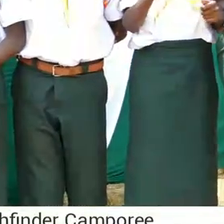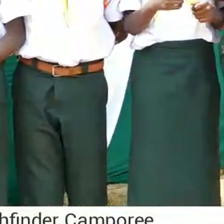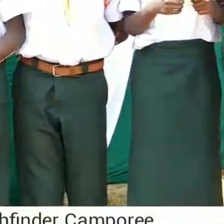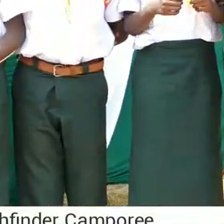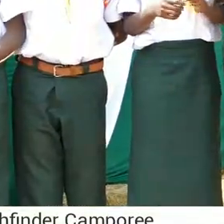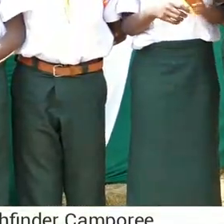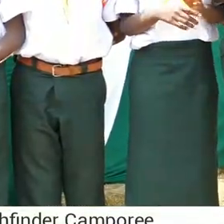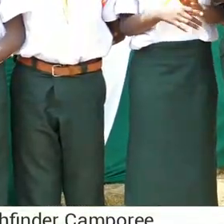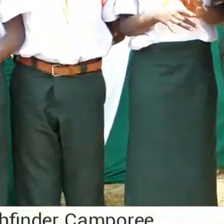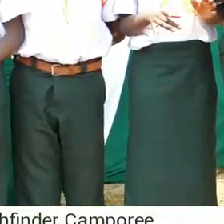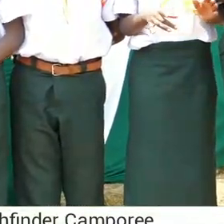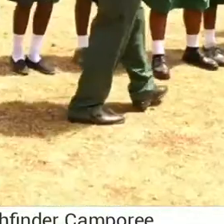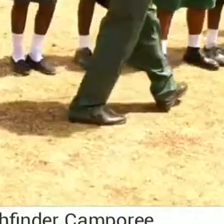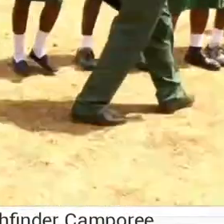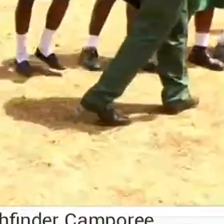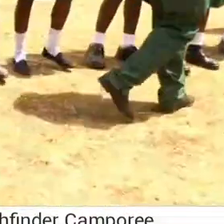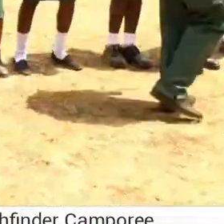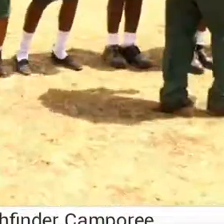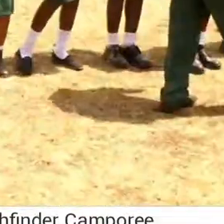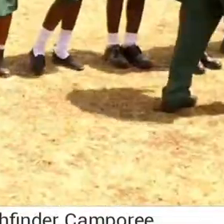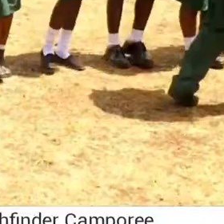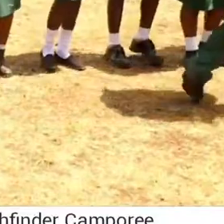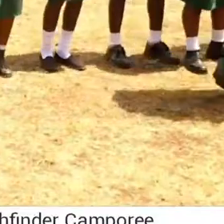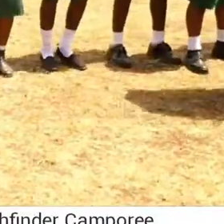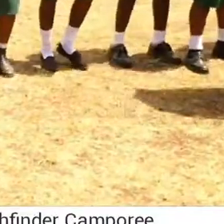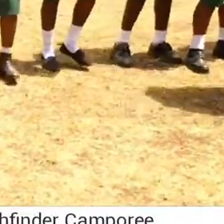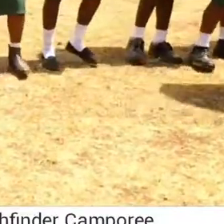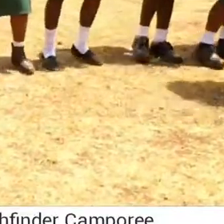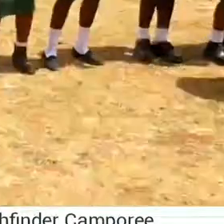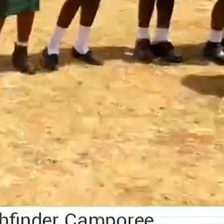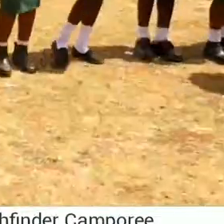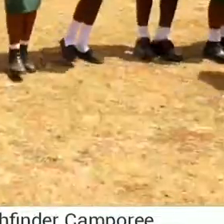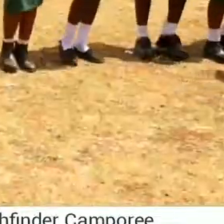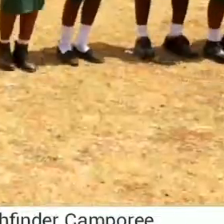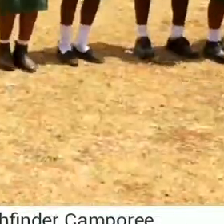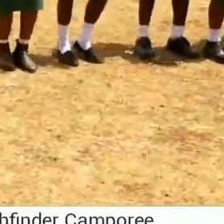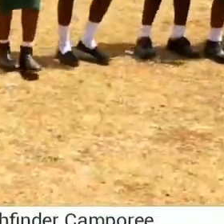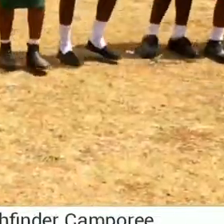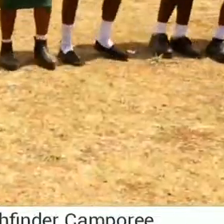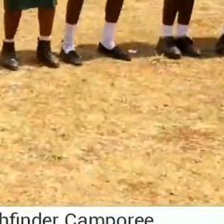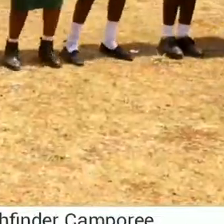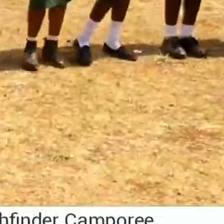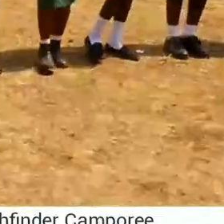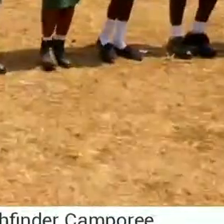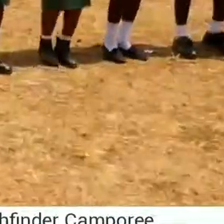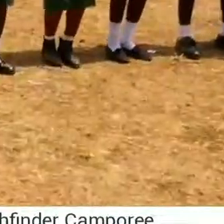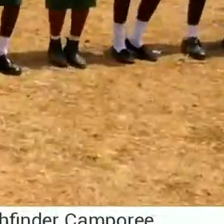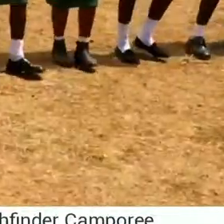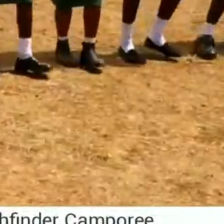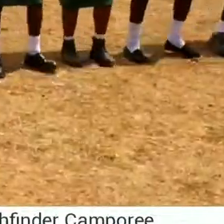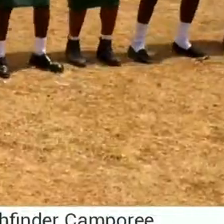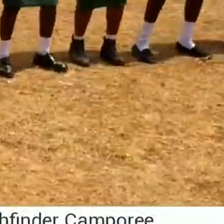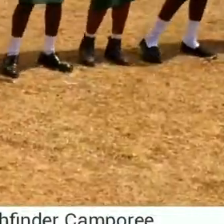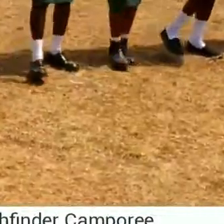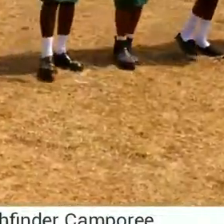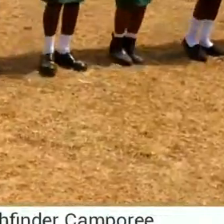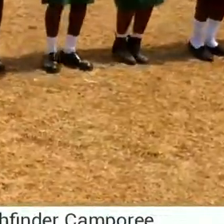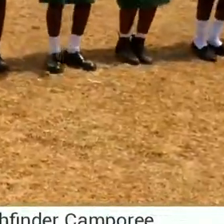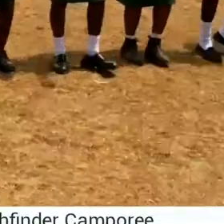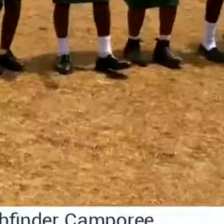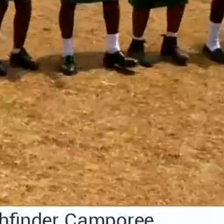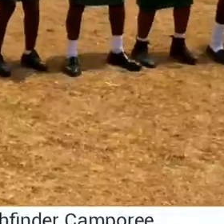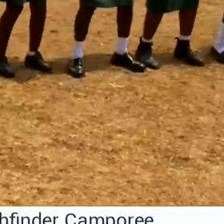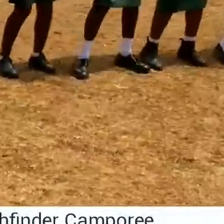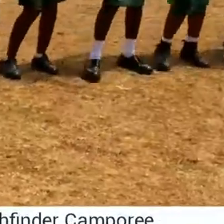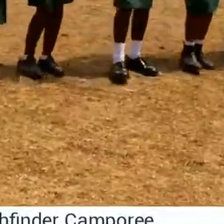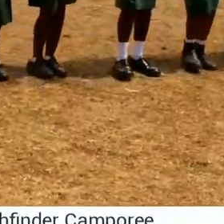upepo. Haushibi kamwe. Kama kupiga mizi kufukuza giza. Haushikiki kamwe.